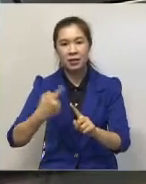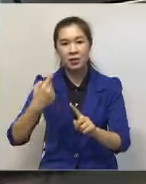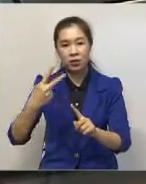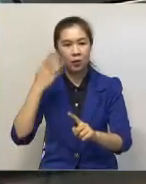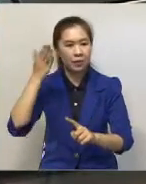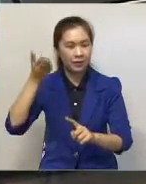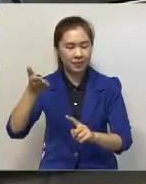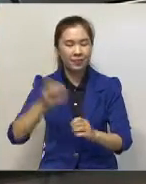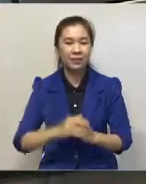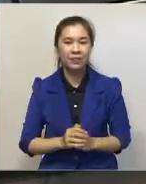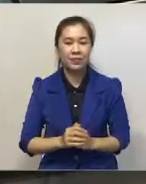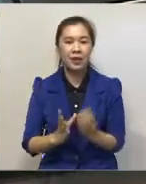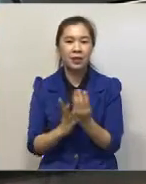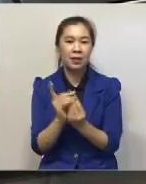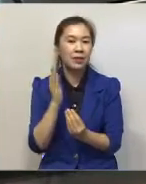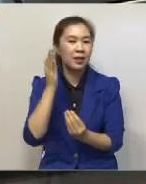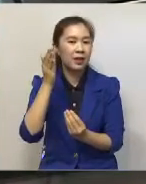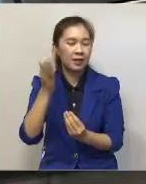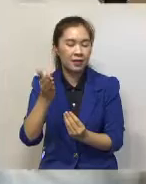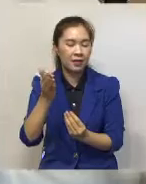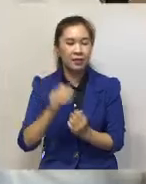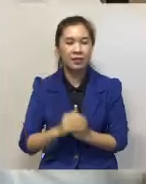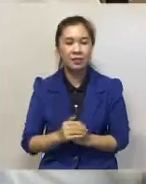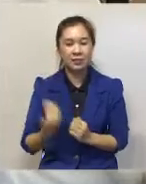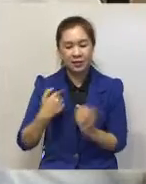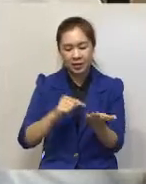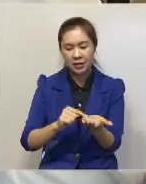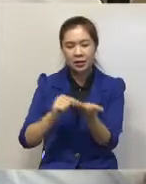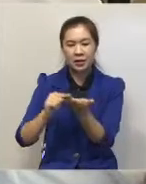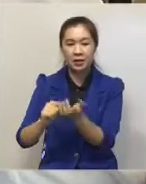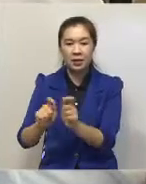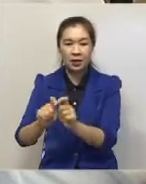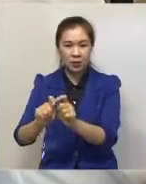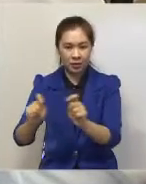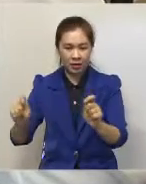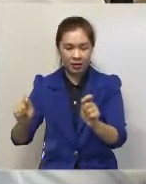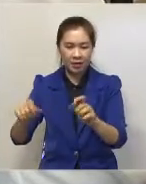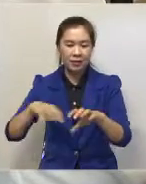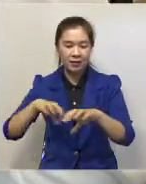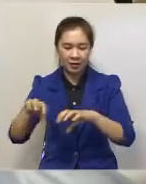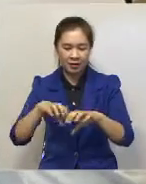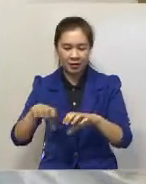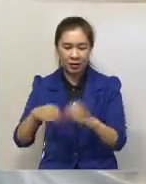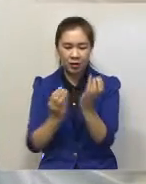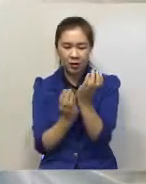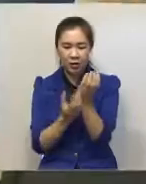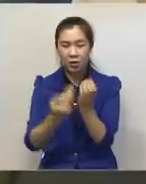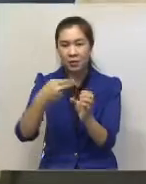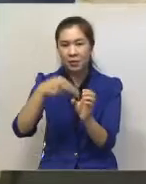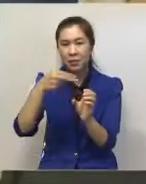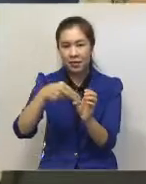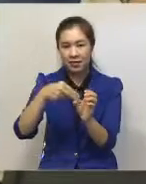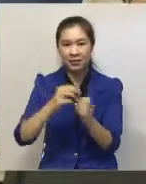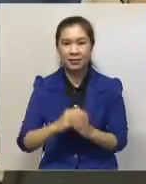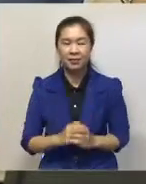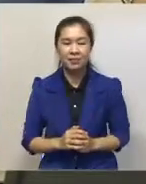พันธ์นอกจากนี้ในสัปดาห์หน้ากรมการค้าภายในจะเสนอคณะอนุกรรมการเพื่อบริหารจัดการปาล์มน้ำมันและน้ำมันป